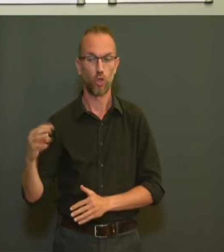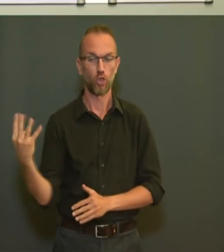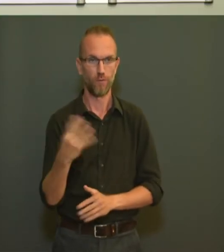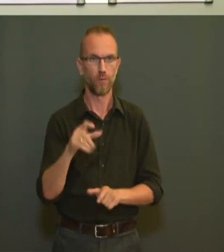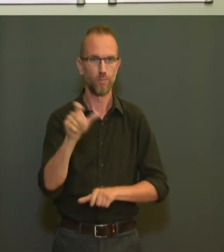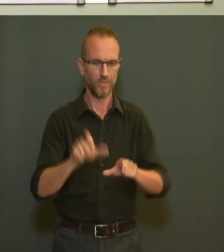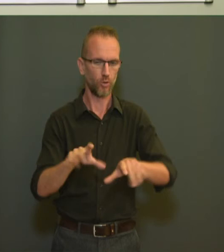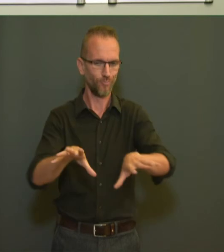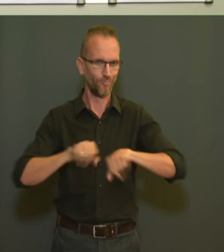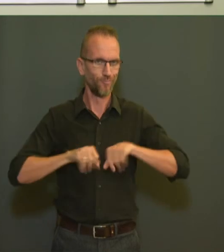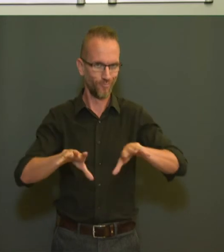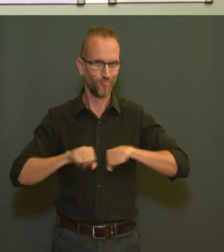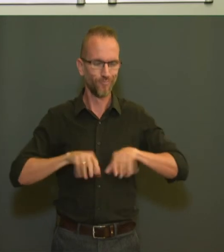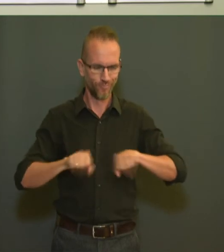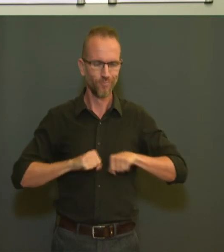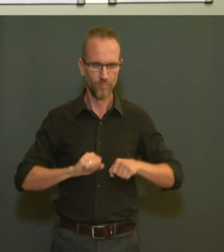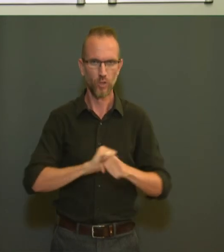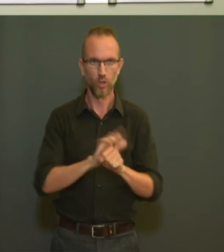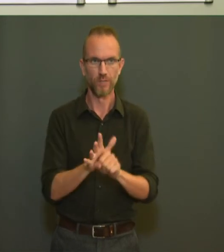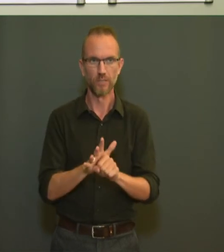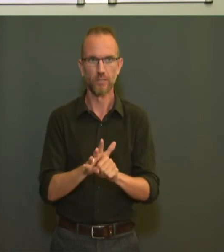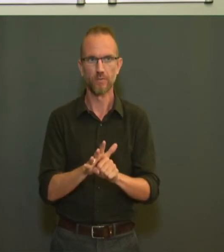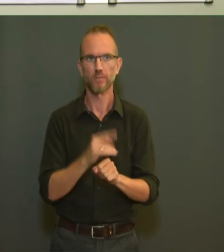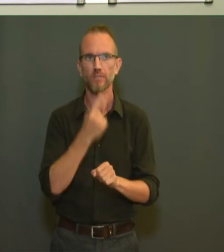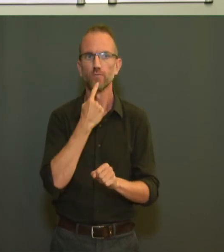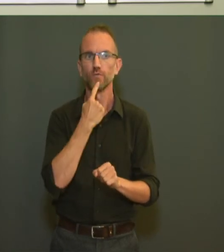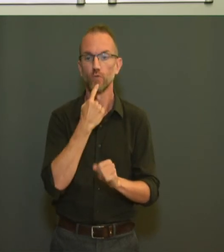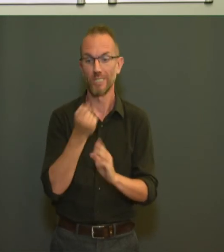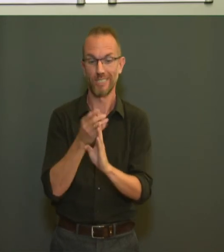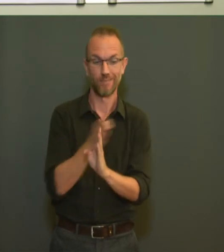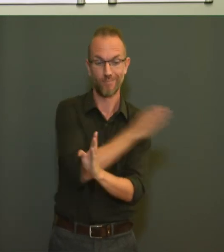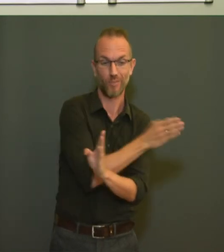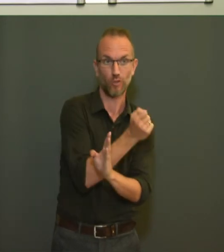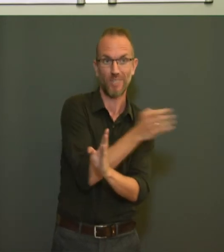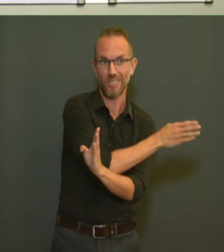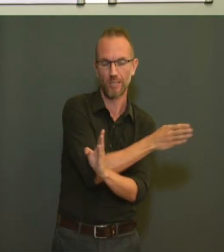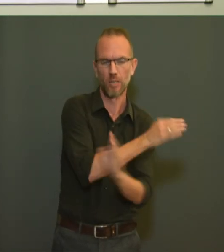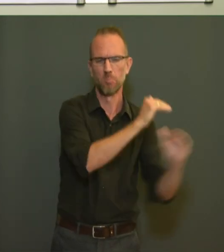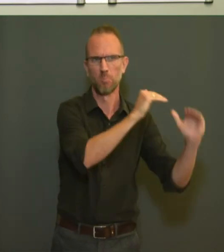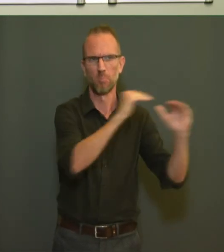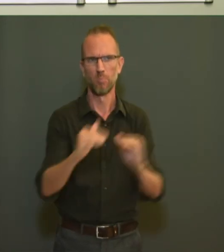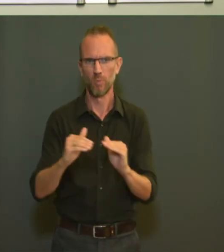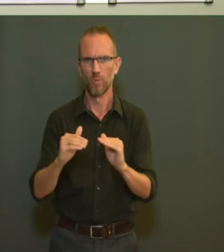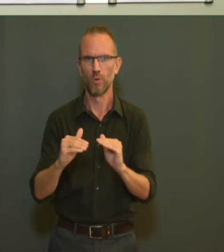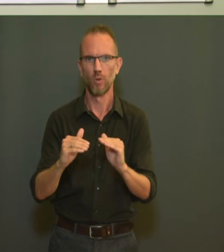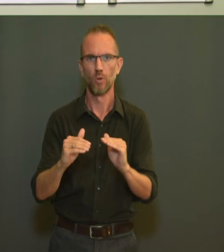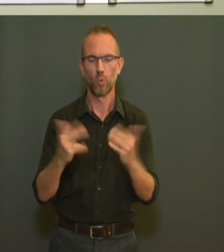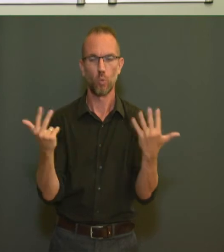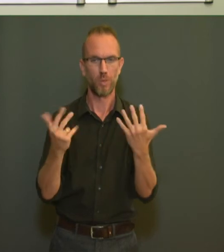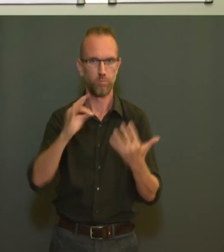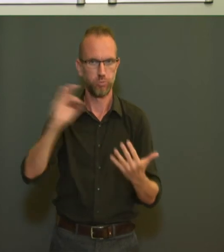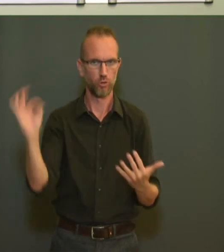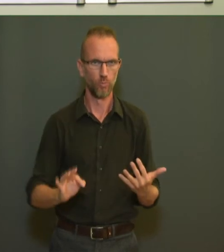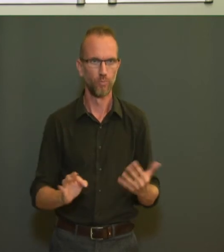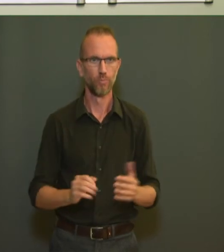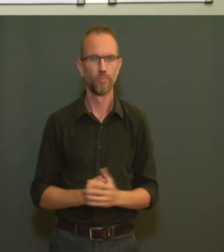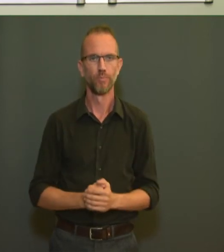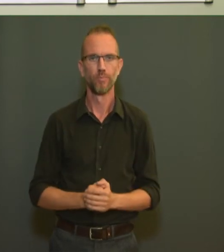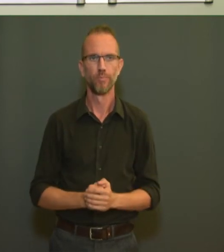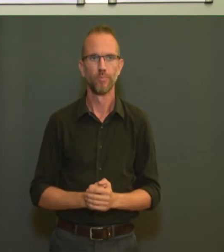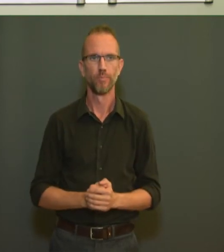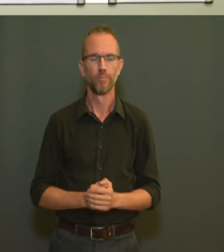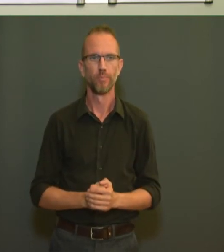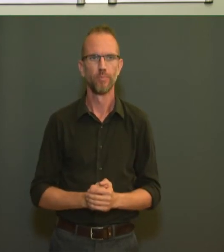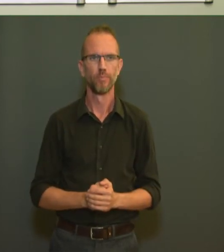jour, ce qui correspond toujours à une diminution de 8% par rapport aux 7 jours précédents.